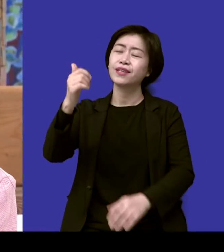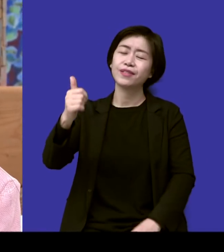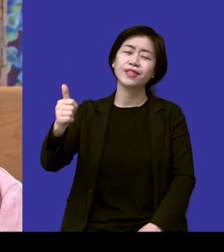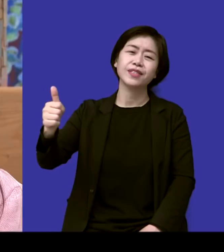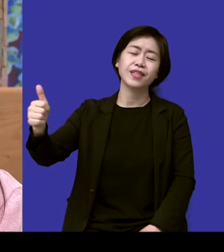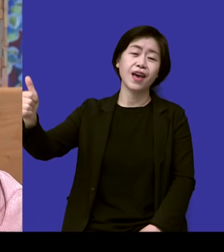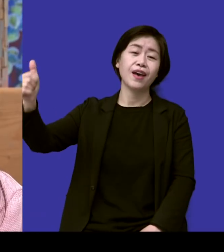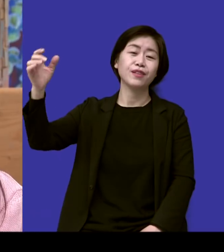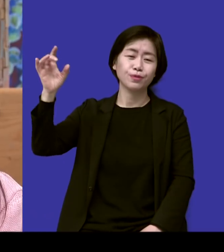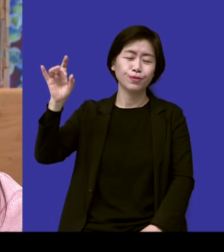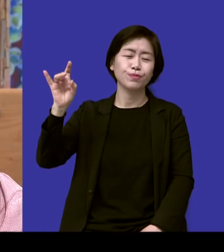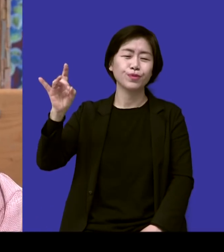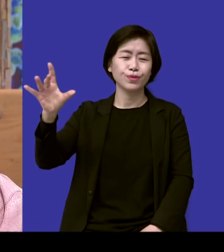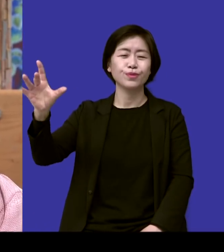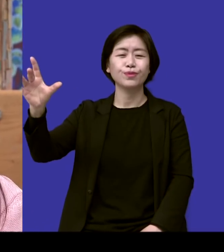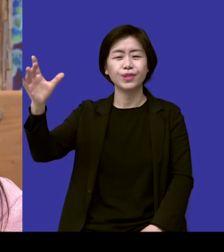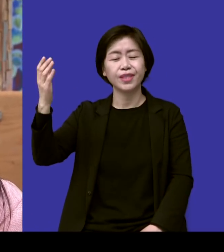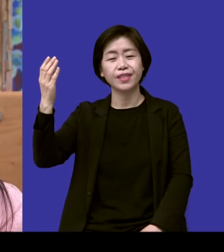오직